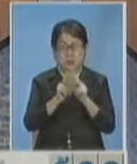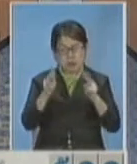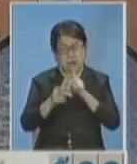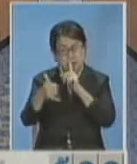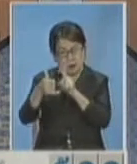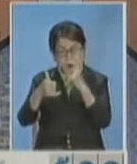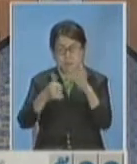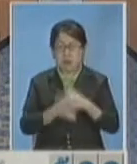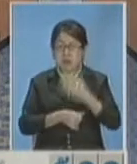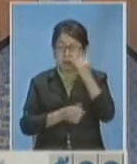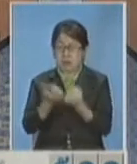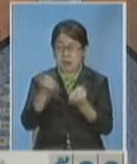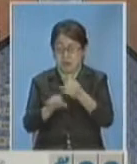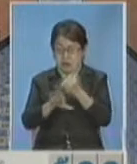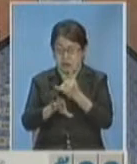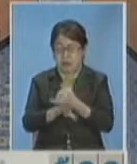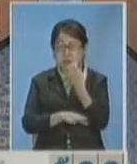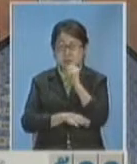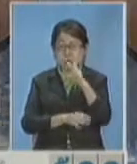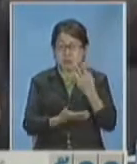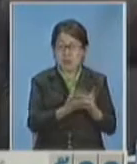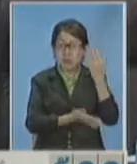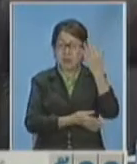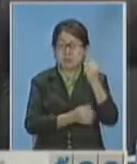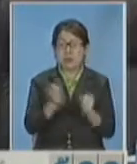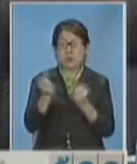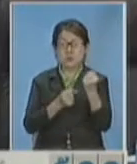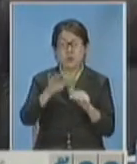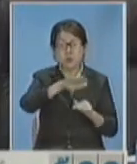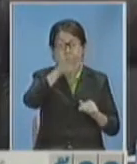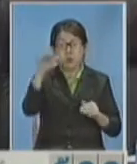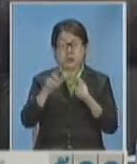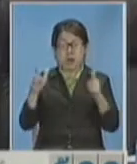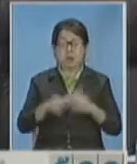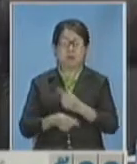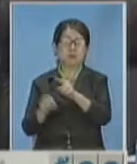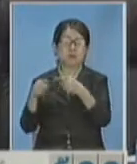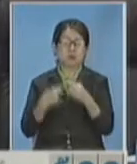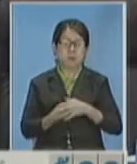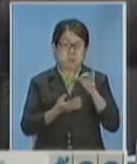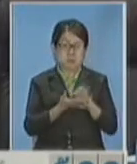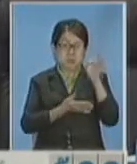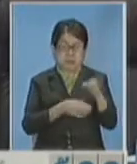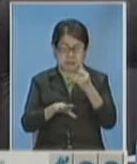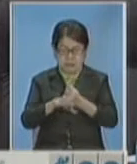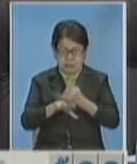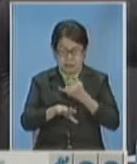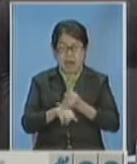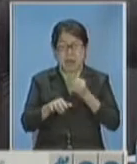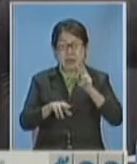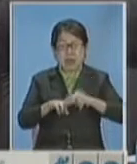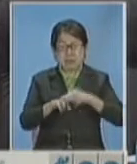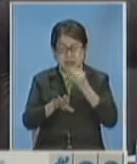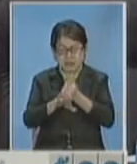ได้ถามว่าทำไม12ที่นั่งราคาขนาดนี้นะคะปรากฏว่าคำตอบก็คือบอกว่าจริงๆแล้วต้องไปซื้อรถ16ที่นั่งแ